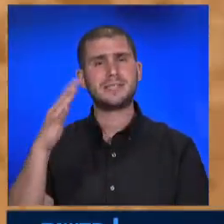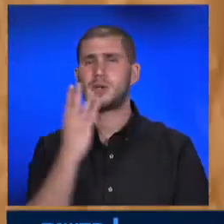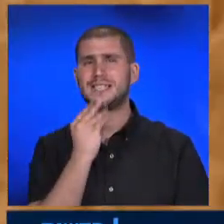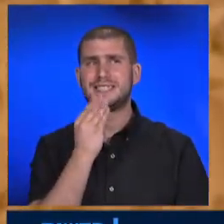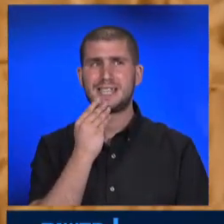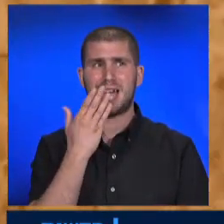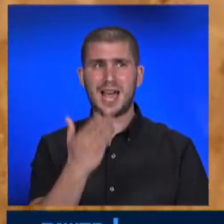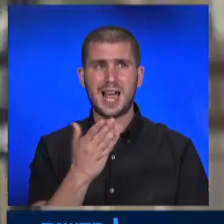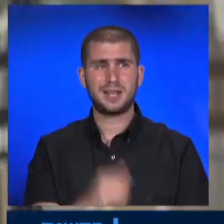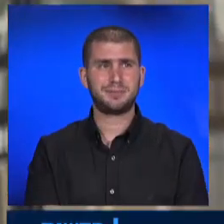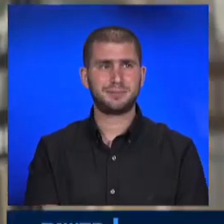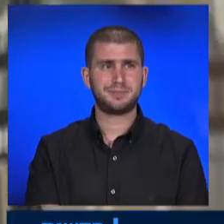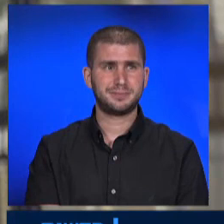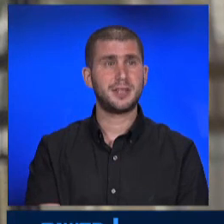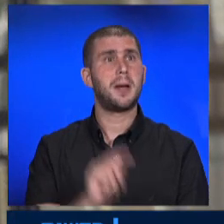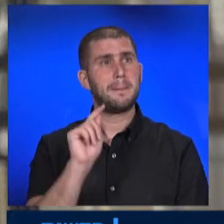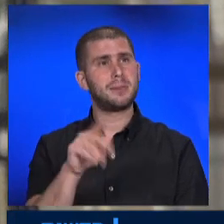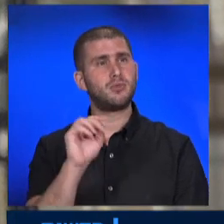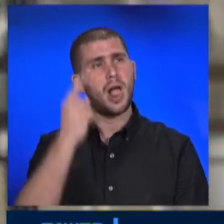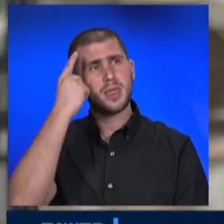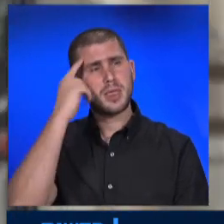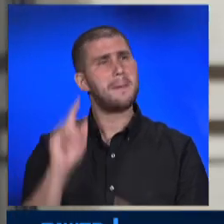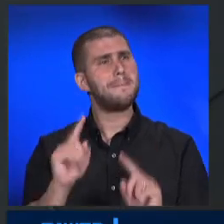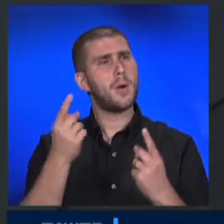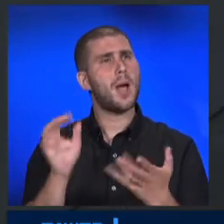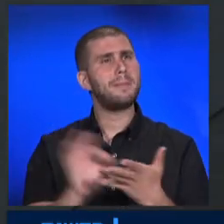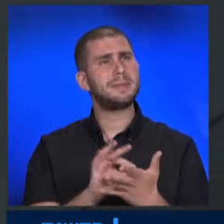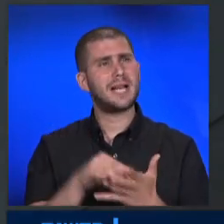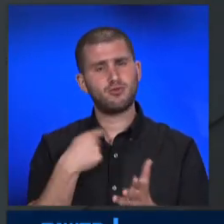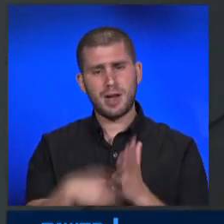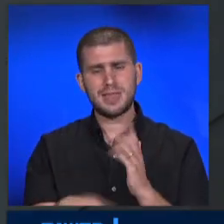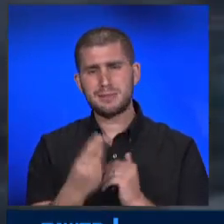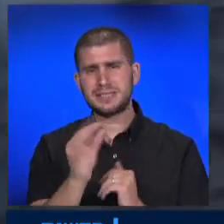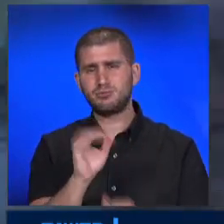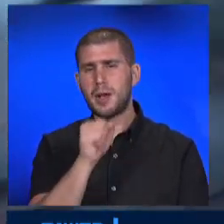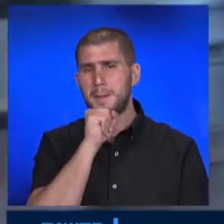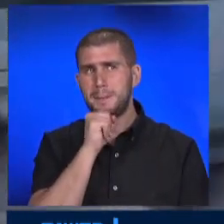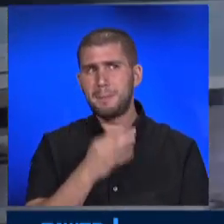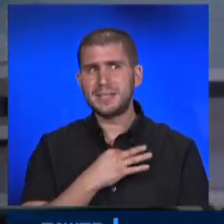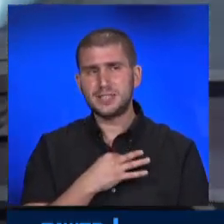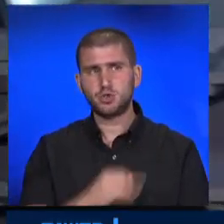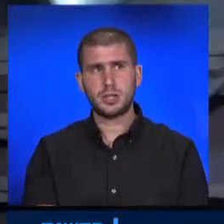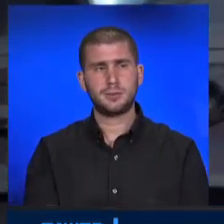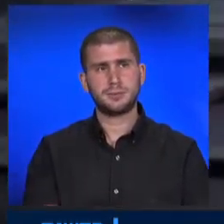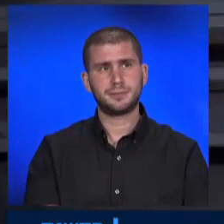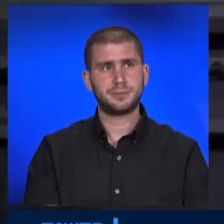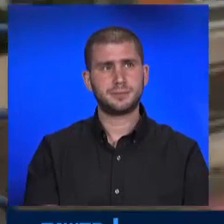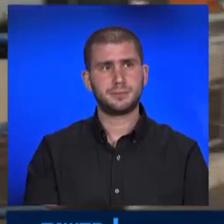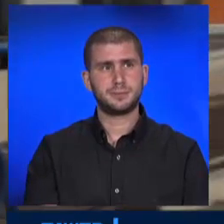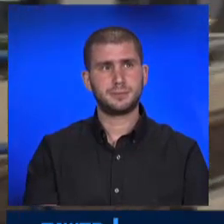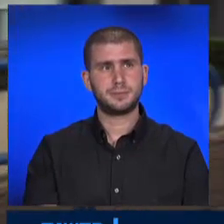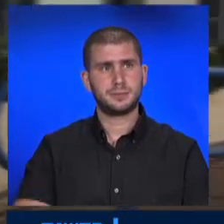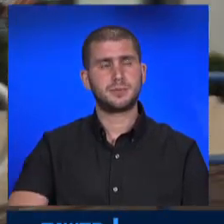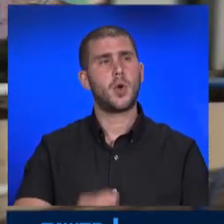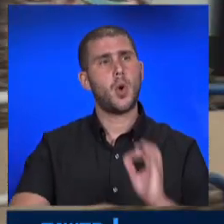ורילקי אקזקיוטיב. באתי כדי לדעת מה קורה עם המשרד שקניתי בכספי הפנסיה שלי.